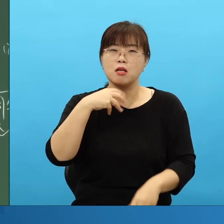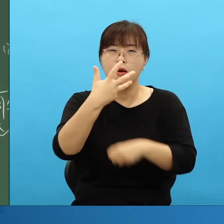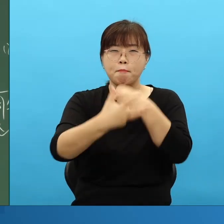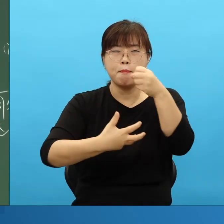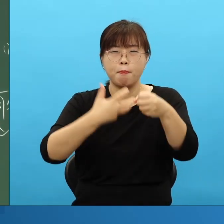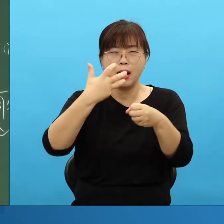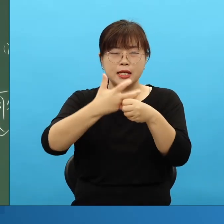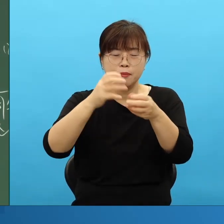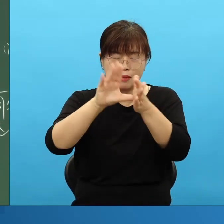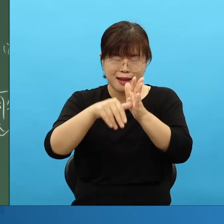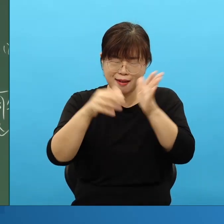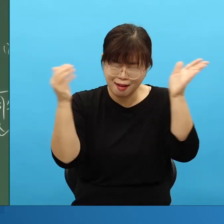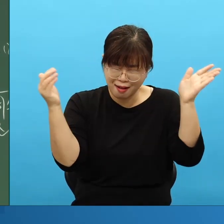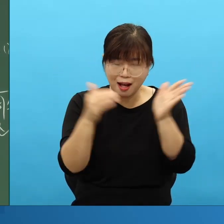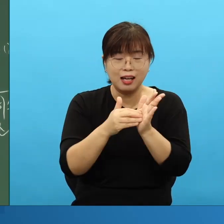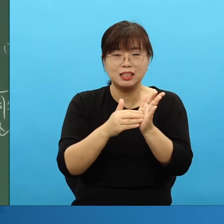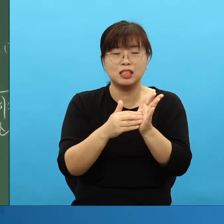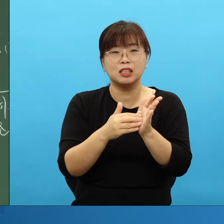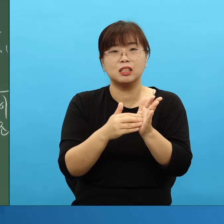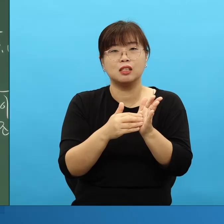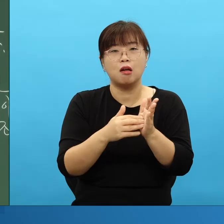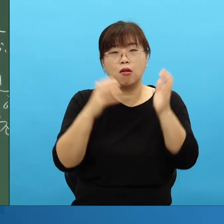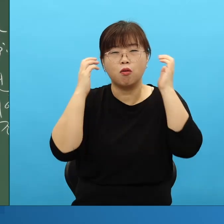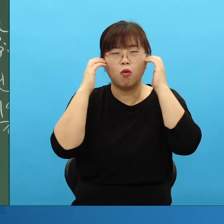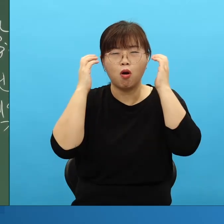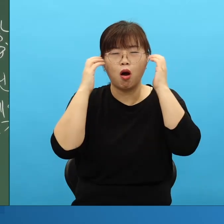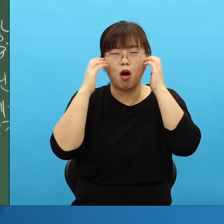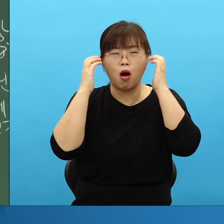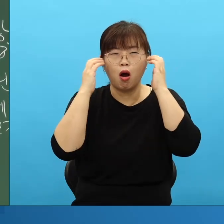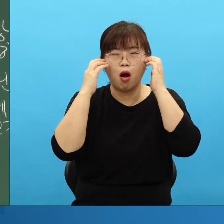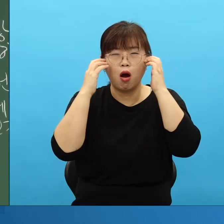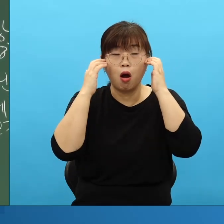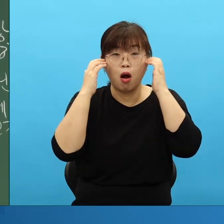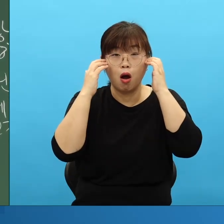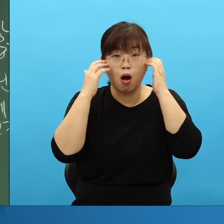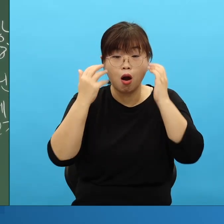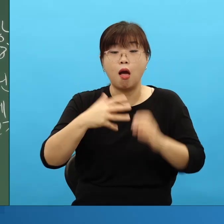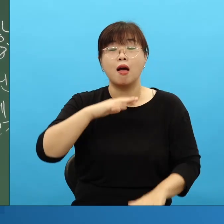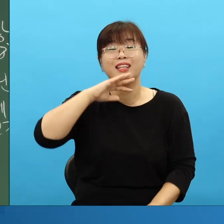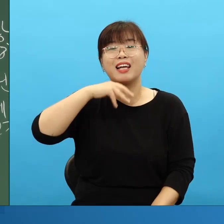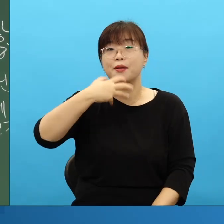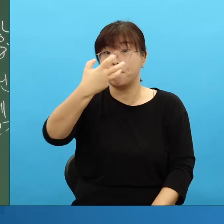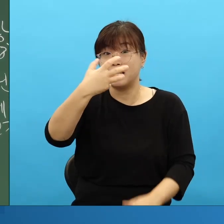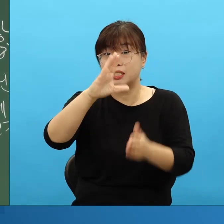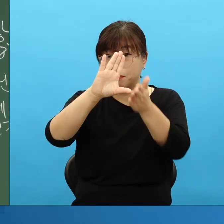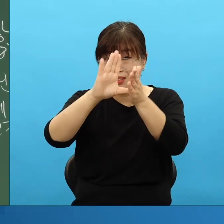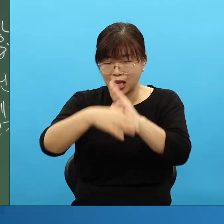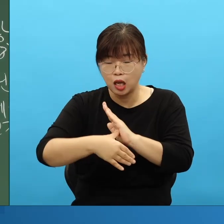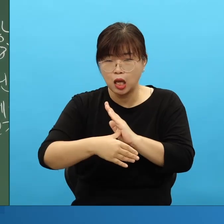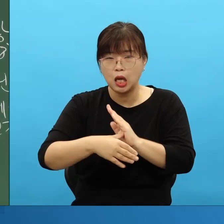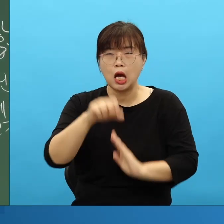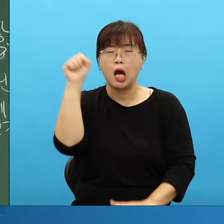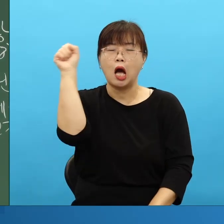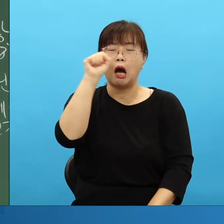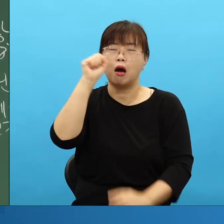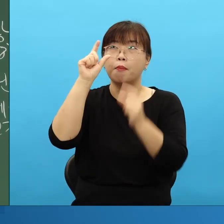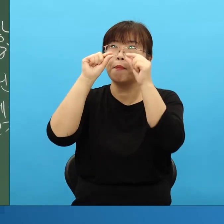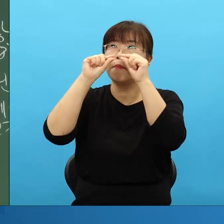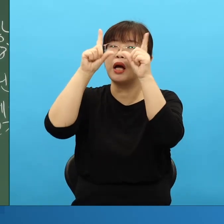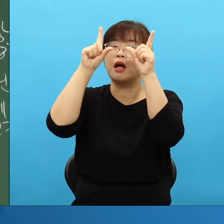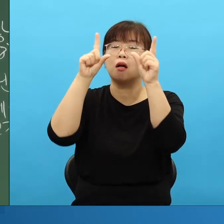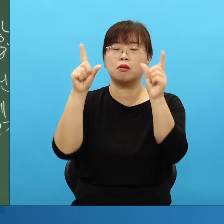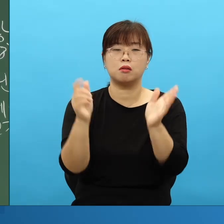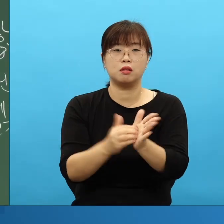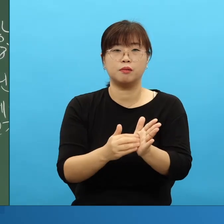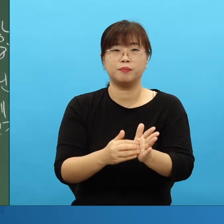until the age of 80, he couldn't achieve any success. 80이 되는 날 모세는 이걸 깨닫는 겁니다. And when he reached the age of 80, he